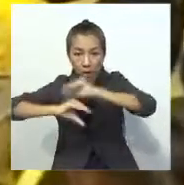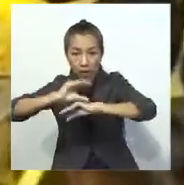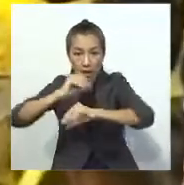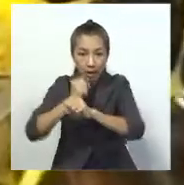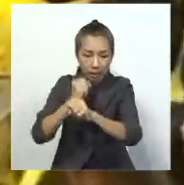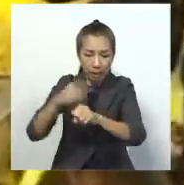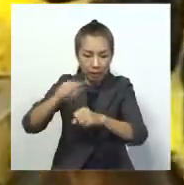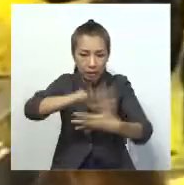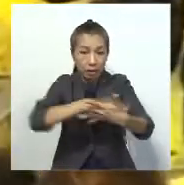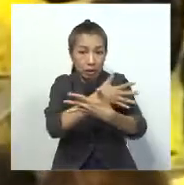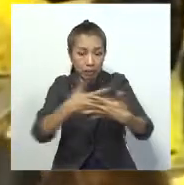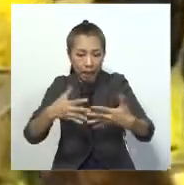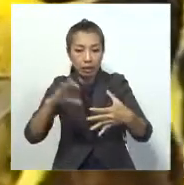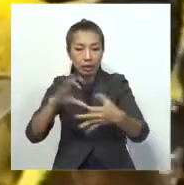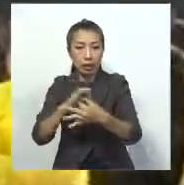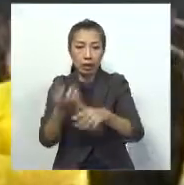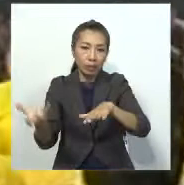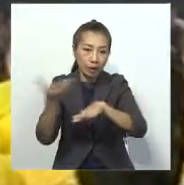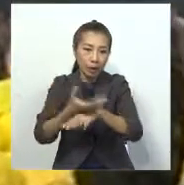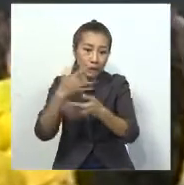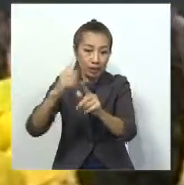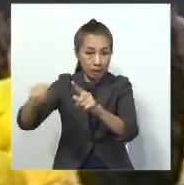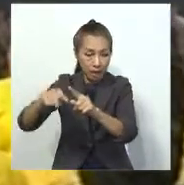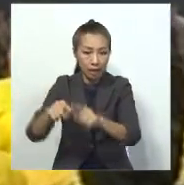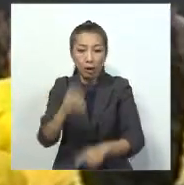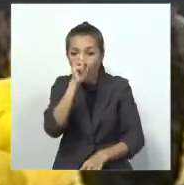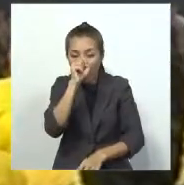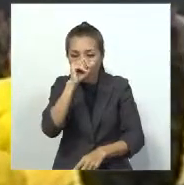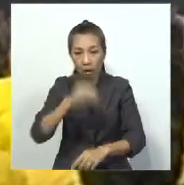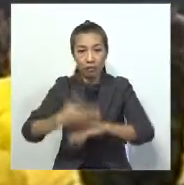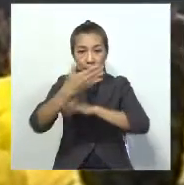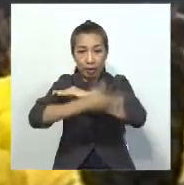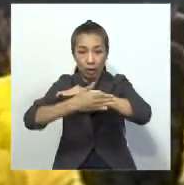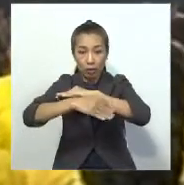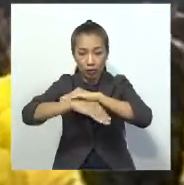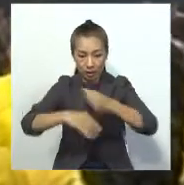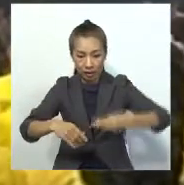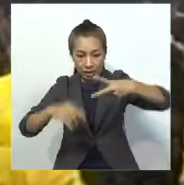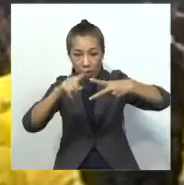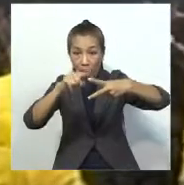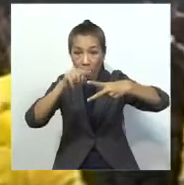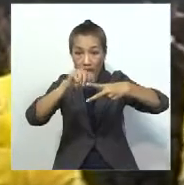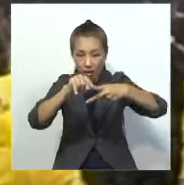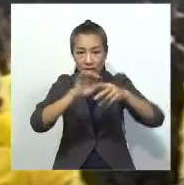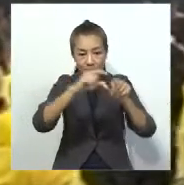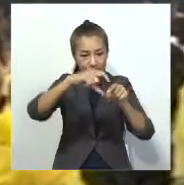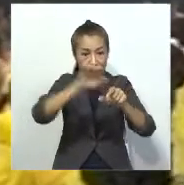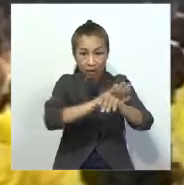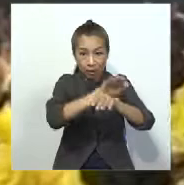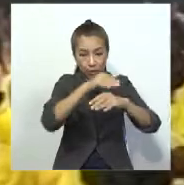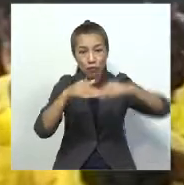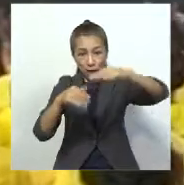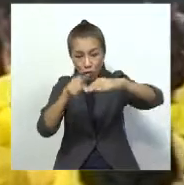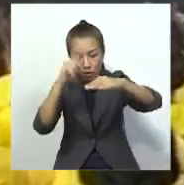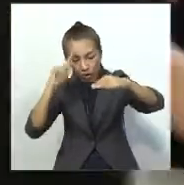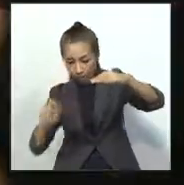นาคมขนส่งของประเทศจากนั้นได้ทดลองขึ้นบันไดเลื่อนค่ะขึ้นไปยังชั้น2ที่เป็นชานชาลาเพื่อทดลองนั่งรถไฟทาง